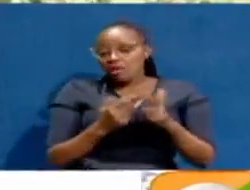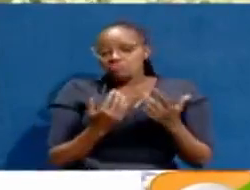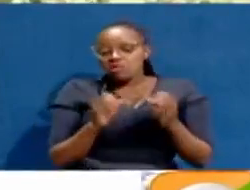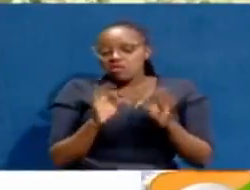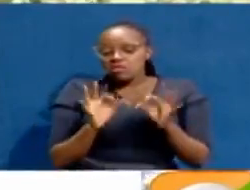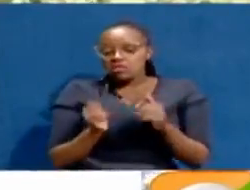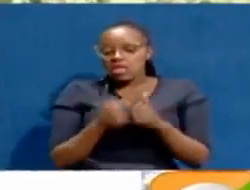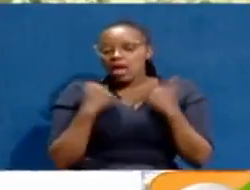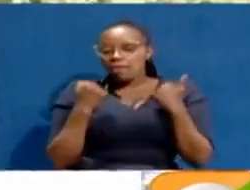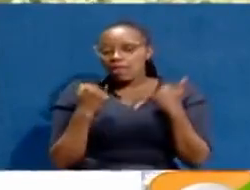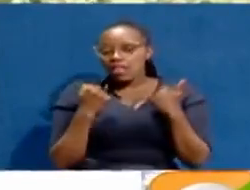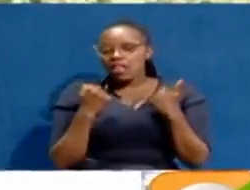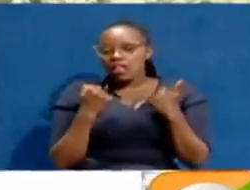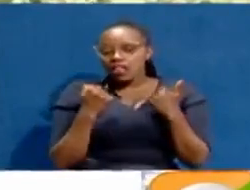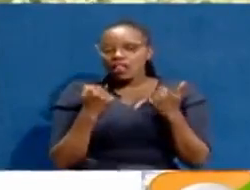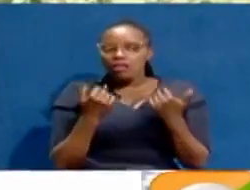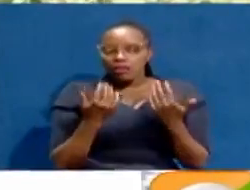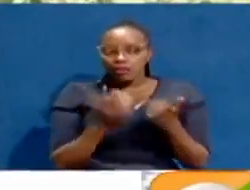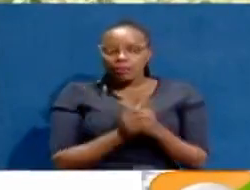ningia